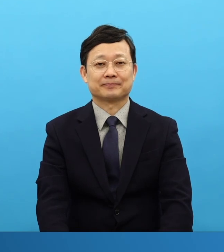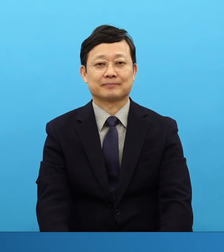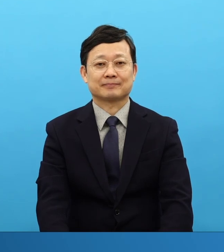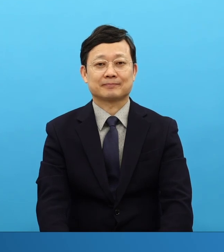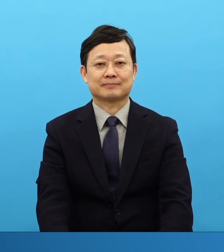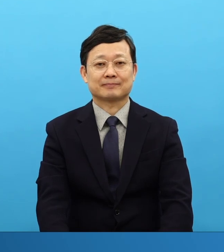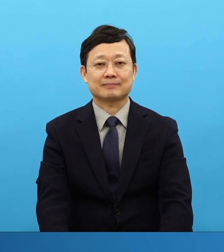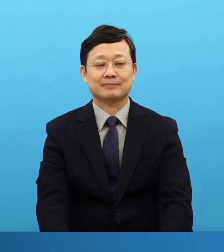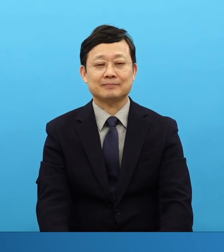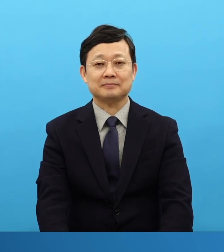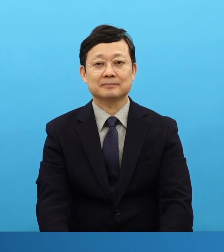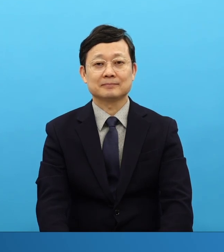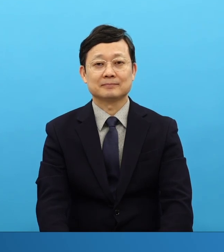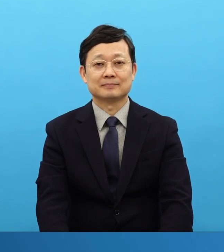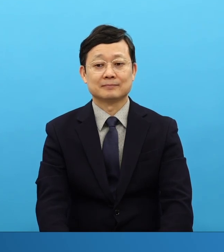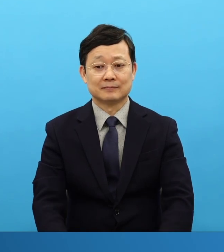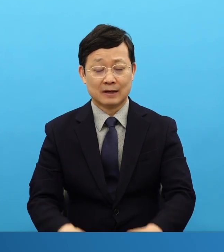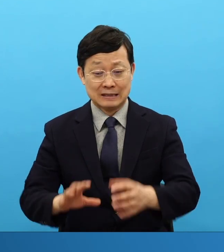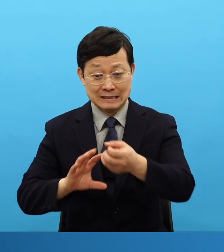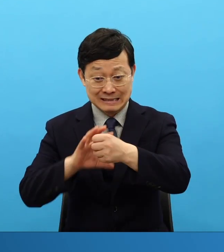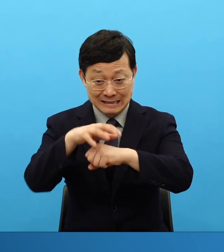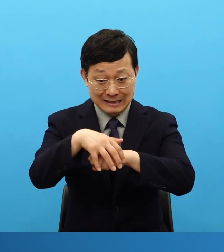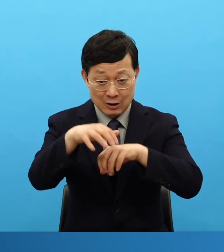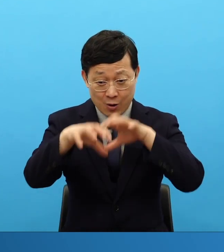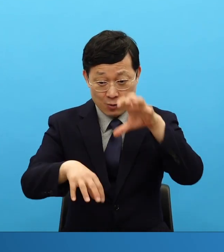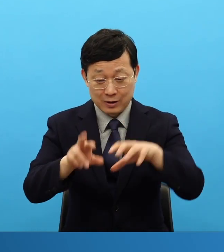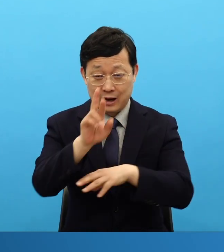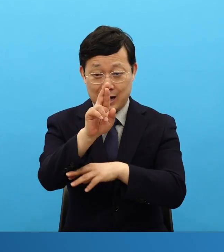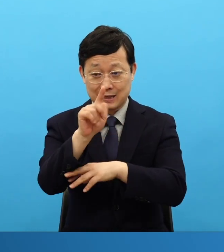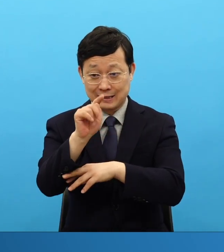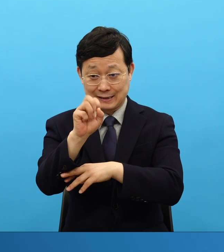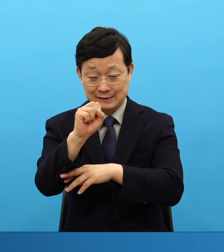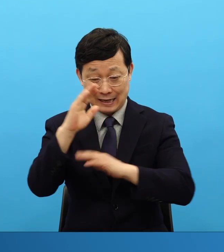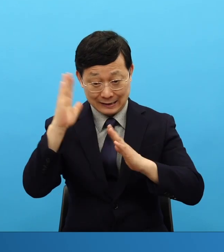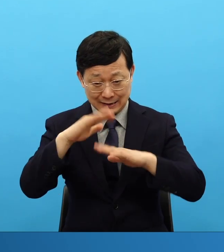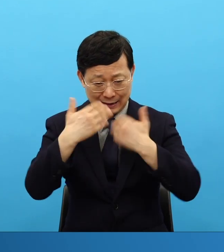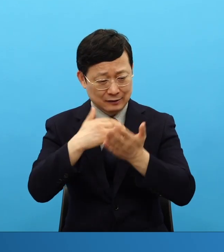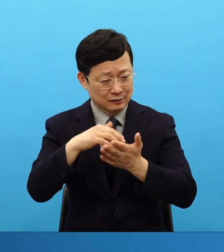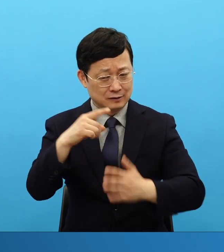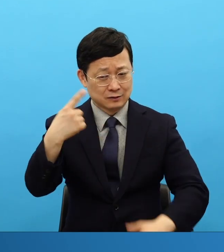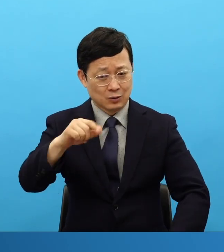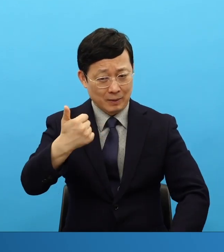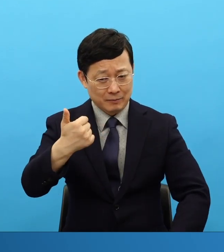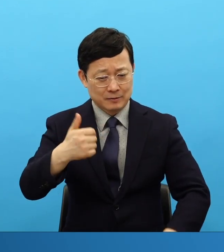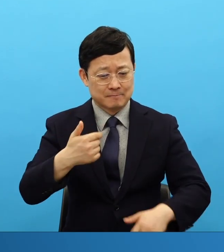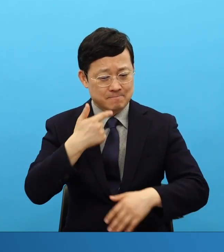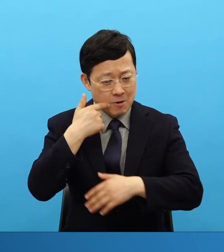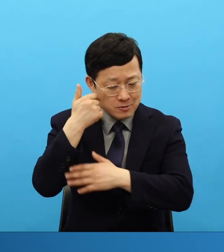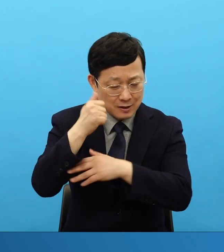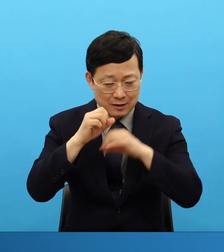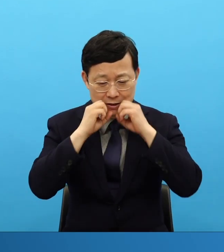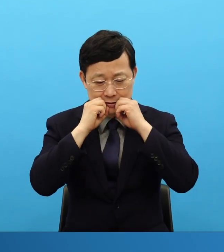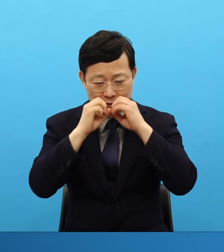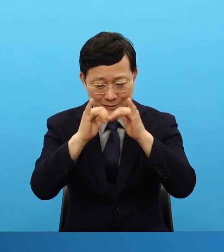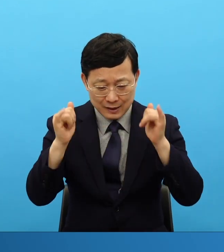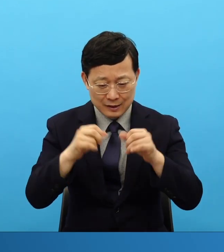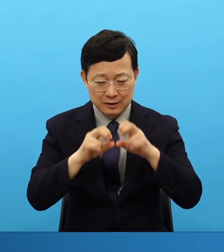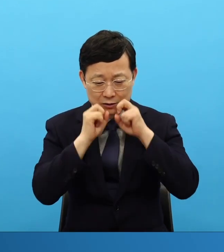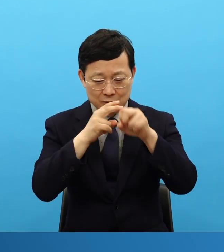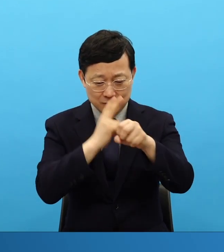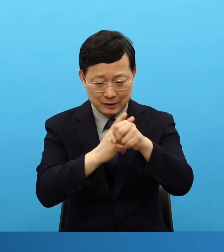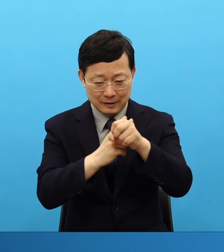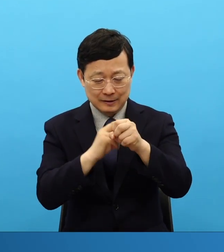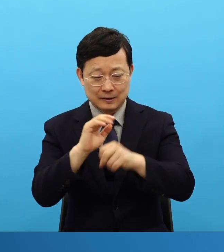학생이 在籍しております. 전 세계 현장에서 RTS 공부를 하고 있는 1500명 학생들이 전도자로, 목회자로 또 선교사로 훈련받도록 기도해